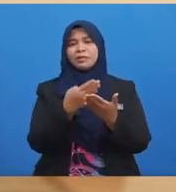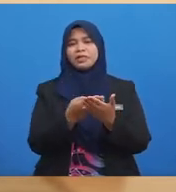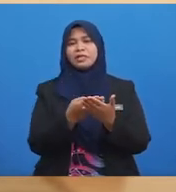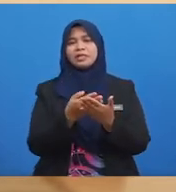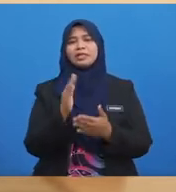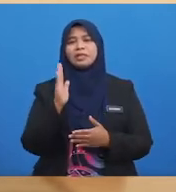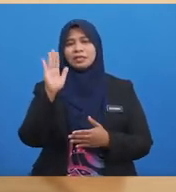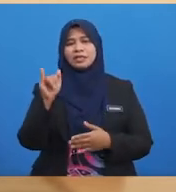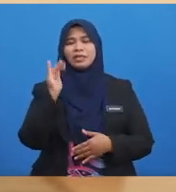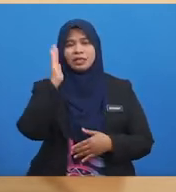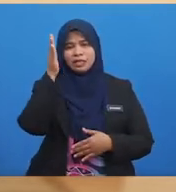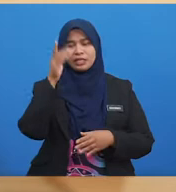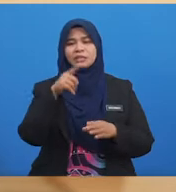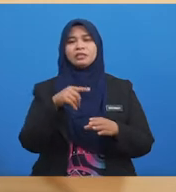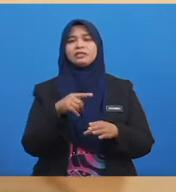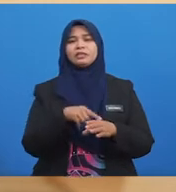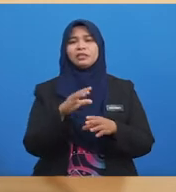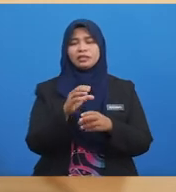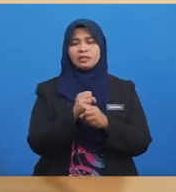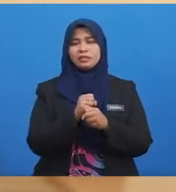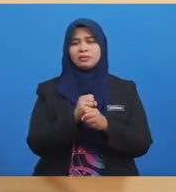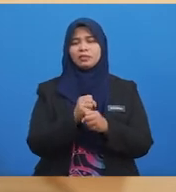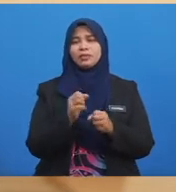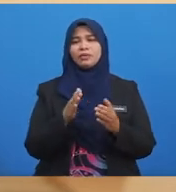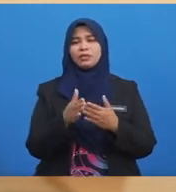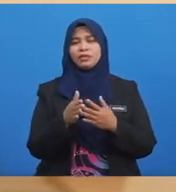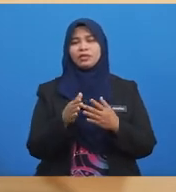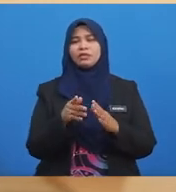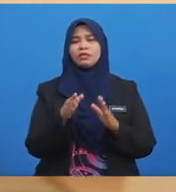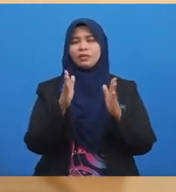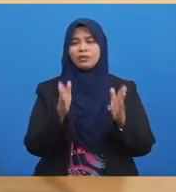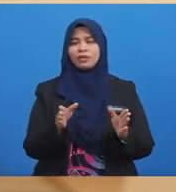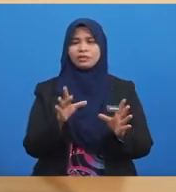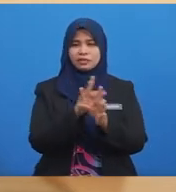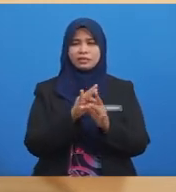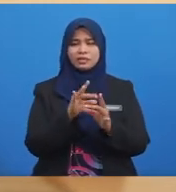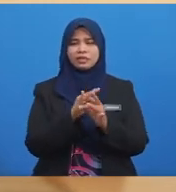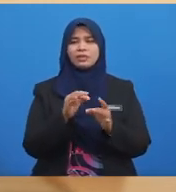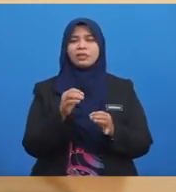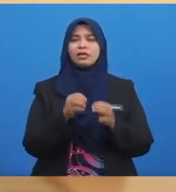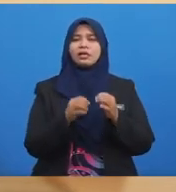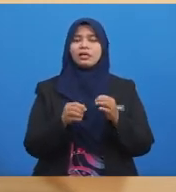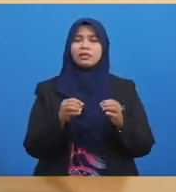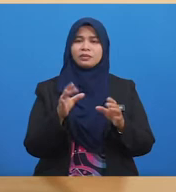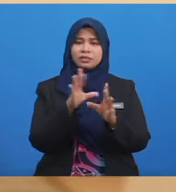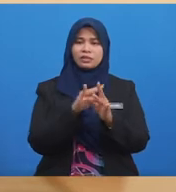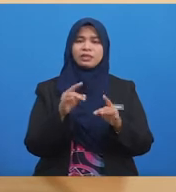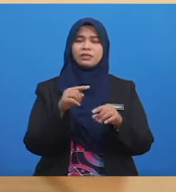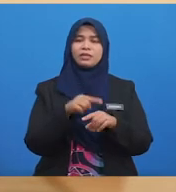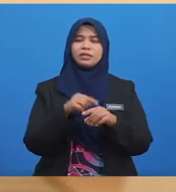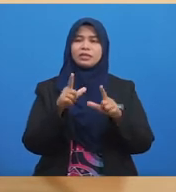British, memandangkan kebaikan-kebaikan yang diperolehi oleh Sarawak dan seluruh